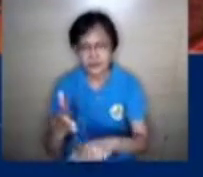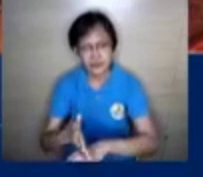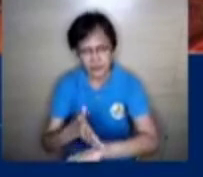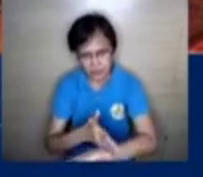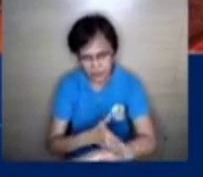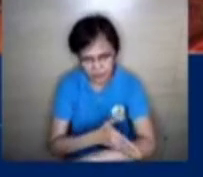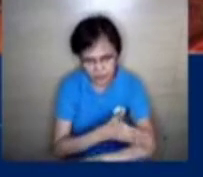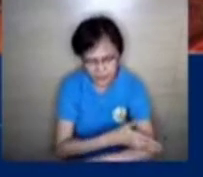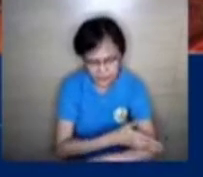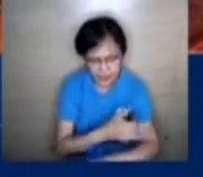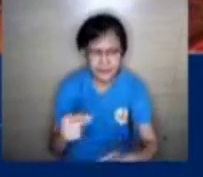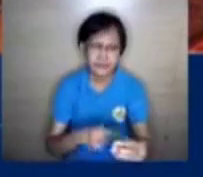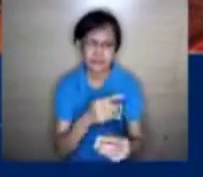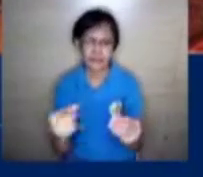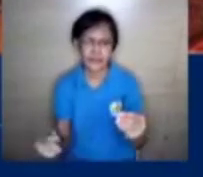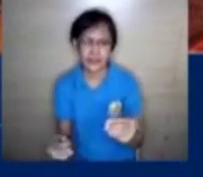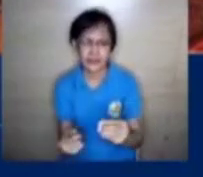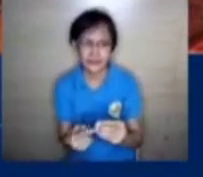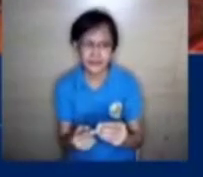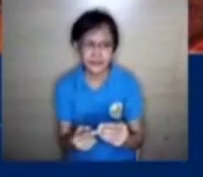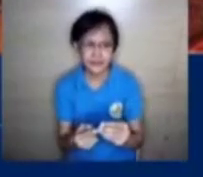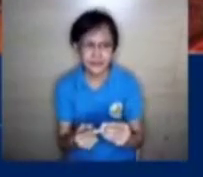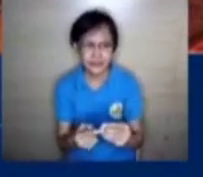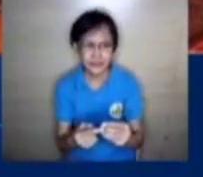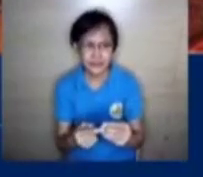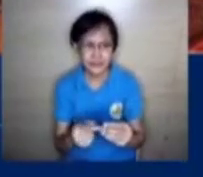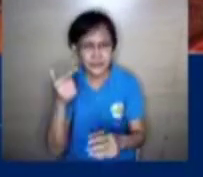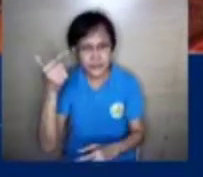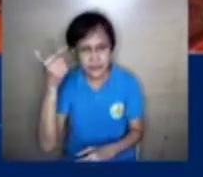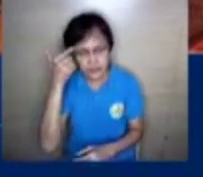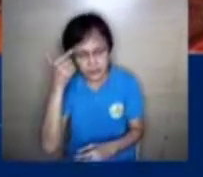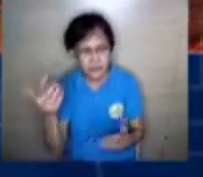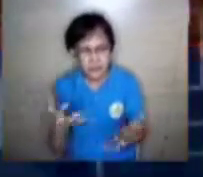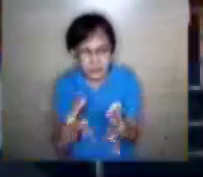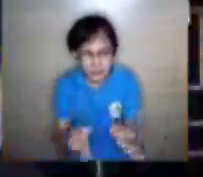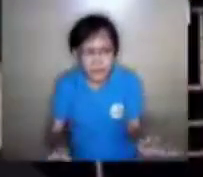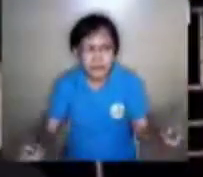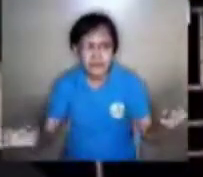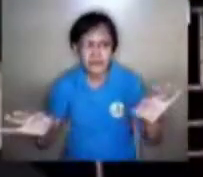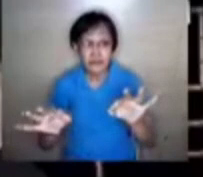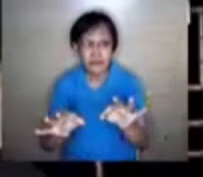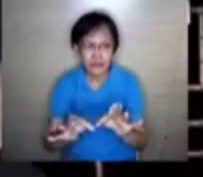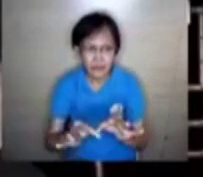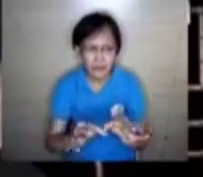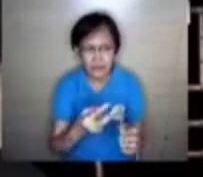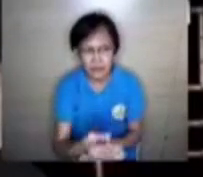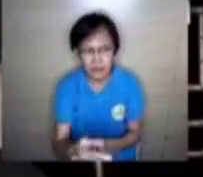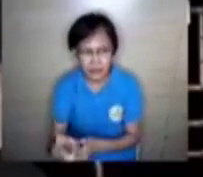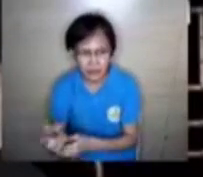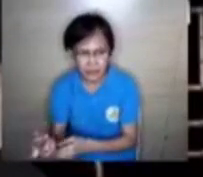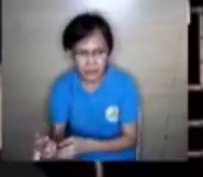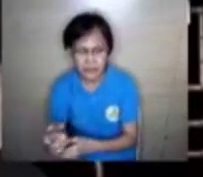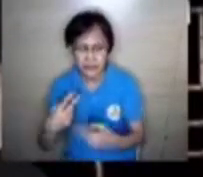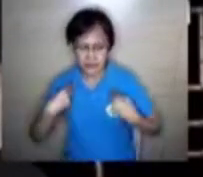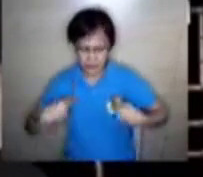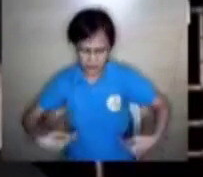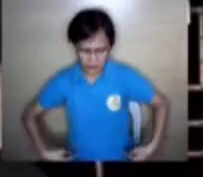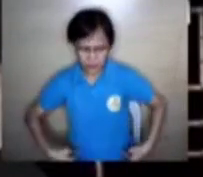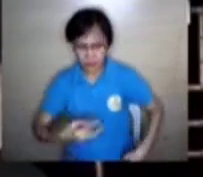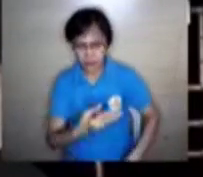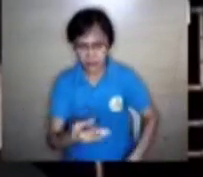Pagdating naman sa mga kawanin ng pamahalaan, ang pinakamahalagang resource ng ating gobyerno, ang human resources